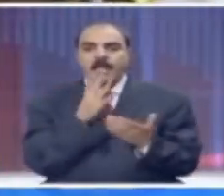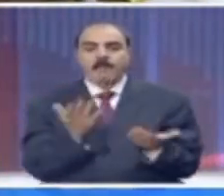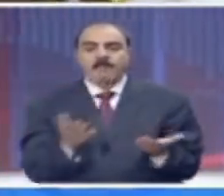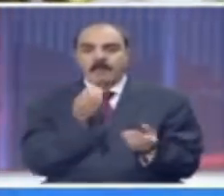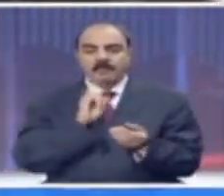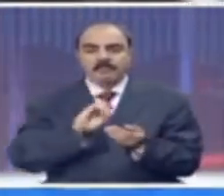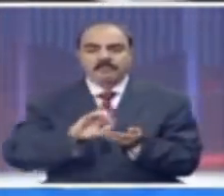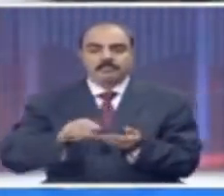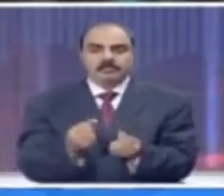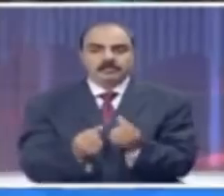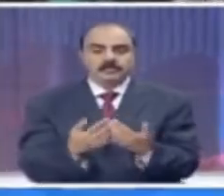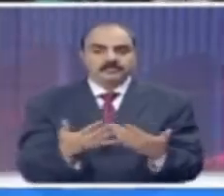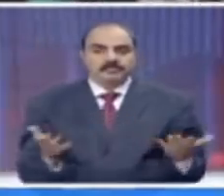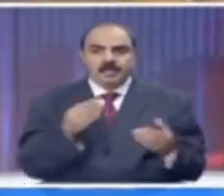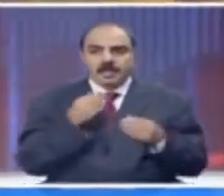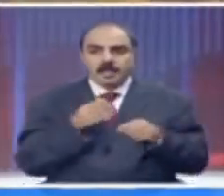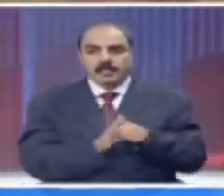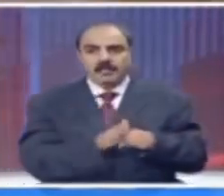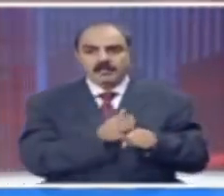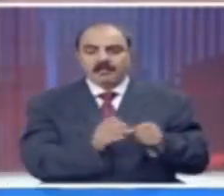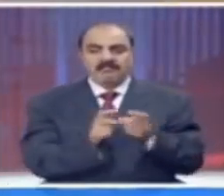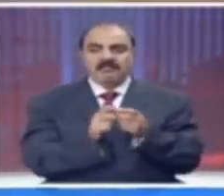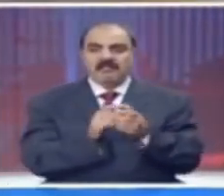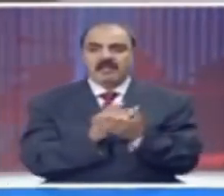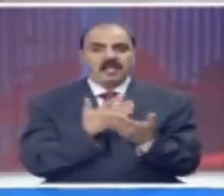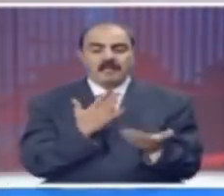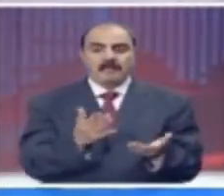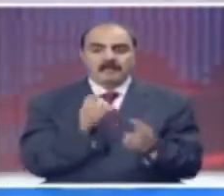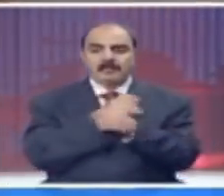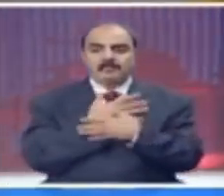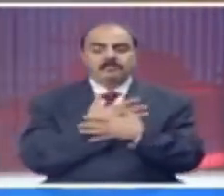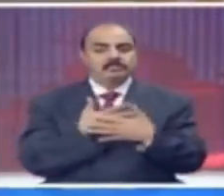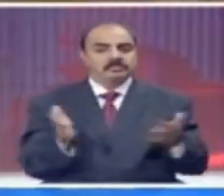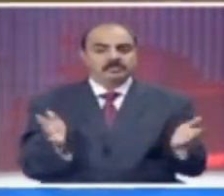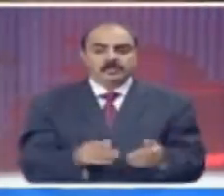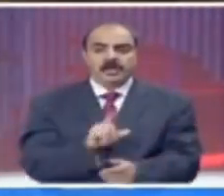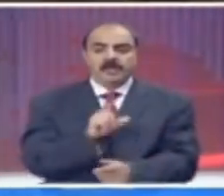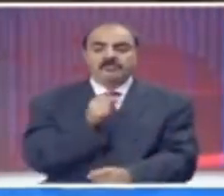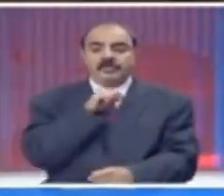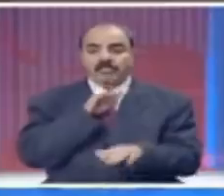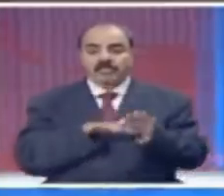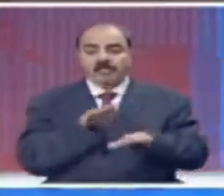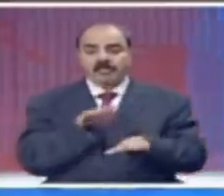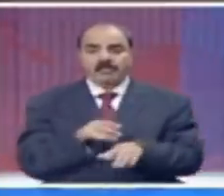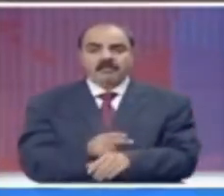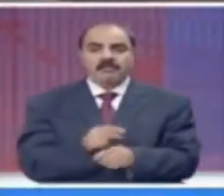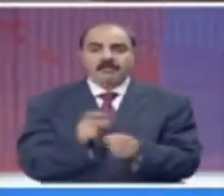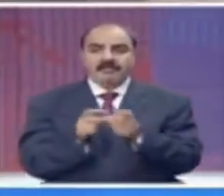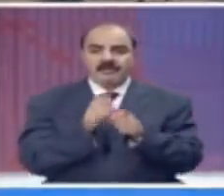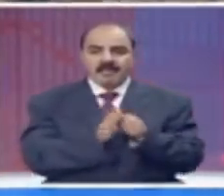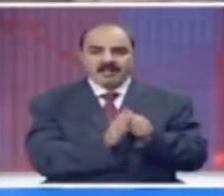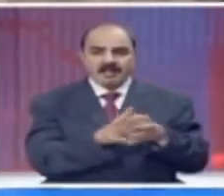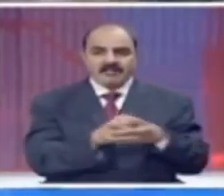للأعلاف الحيوانية، وضبط مجزر وصيدلية بدون ترخيص بداخلهما أكثر من 15 طن مقطعة